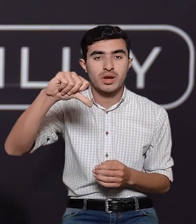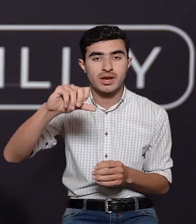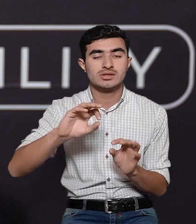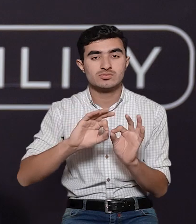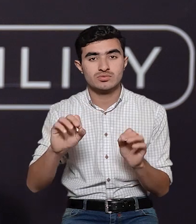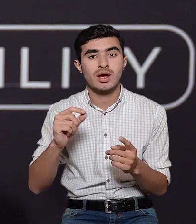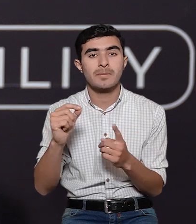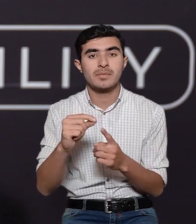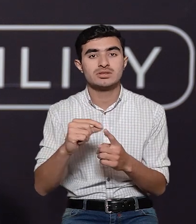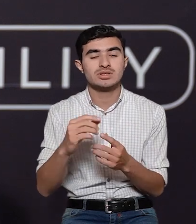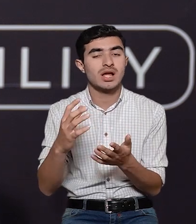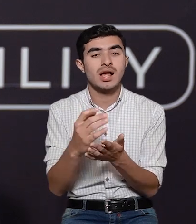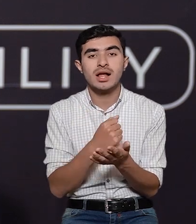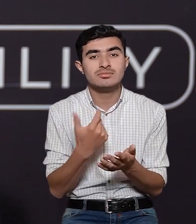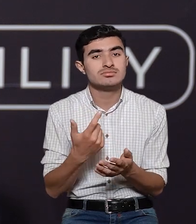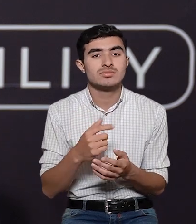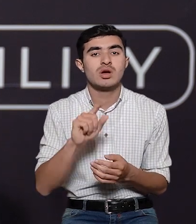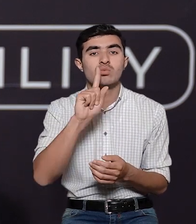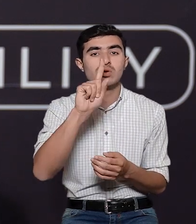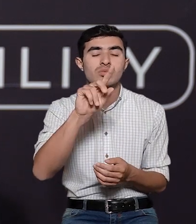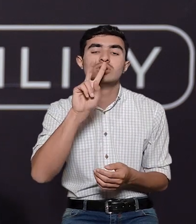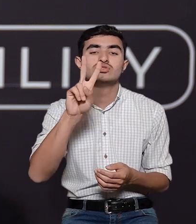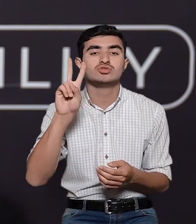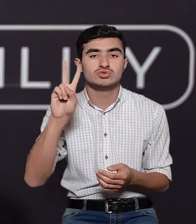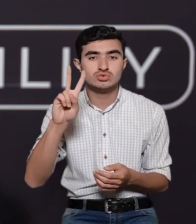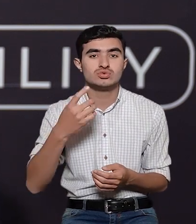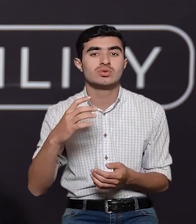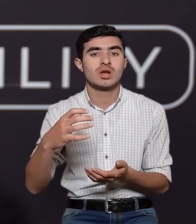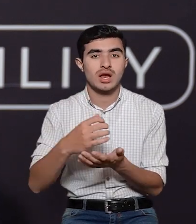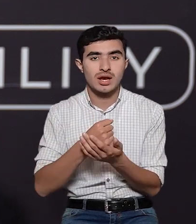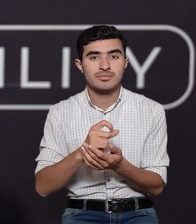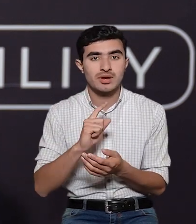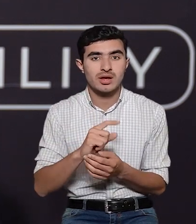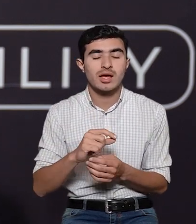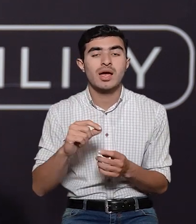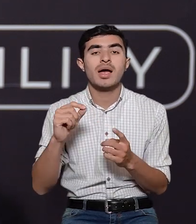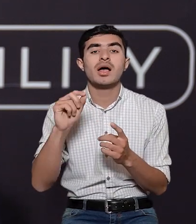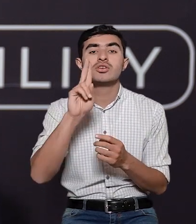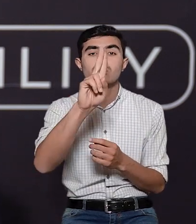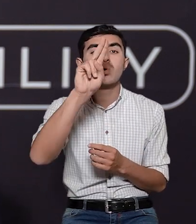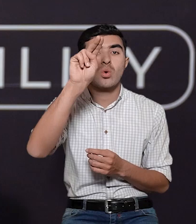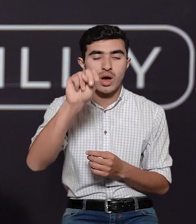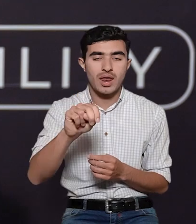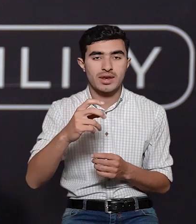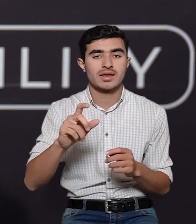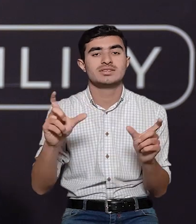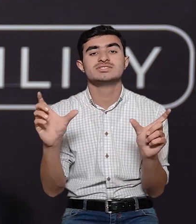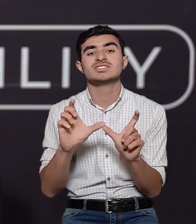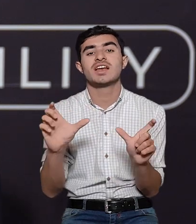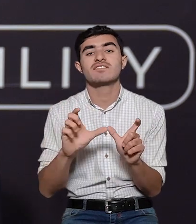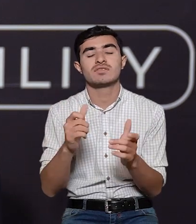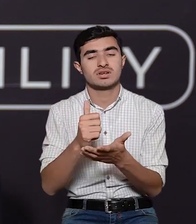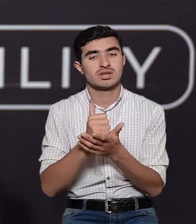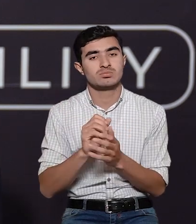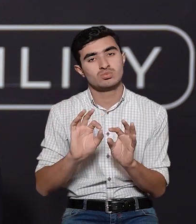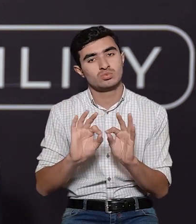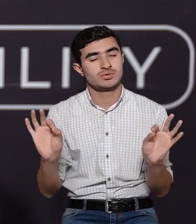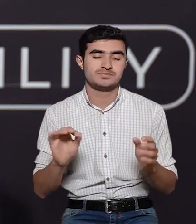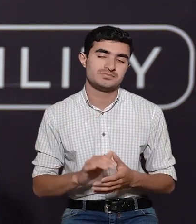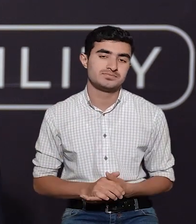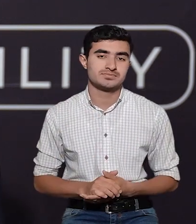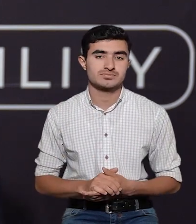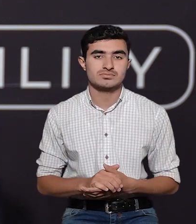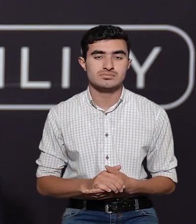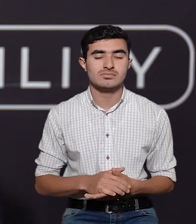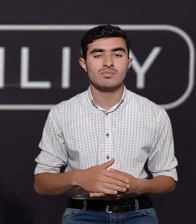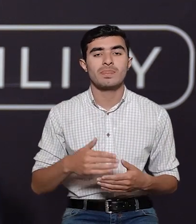یہ اعزاز حاصل ہوا کہ ریسکیو 1122 کی سرچ اینڈ ریسکیو ٹیم کو اقوام متحدہ سے سرٹیفیکیشن ملی۔ اس کے بعد